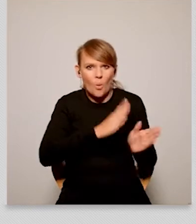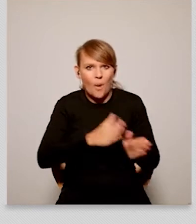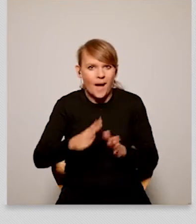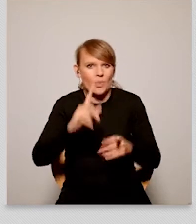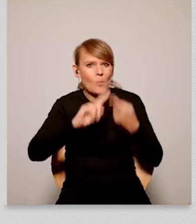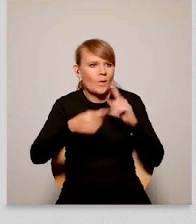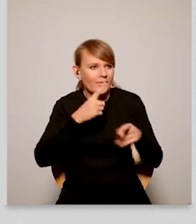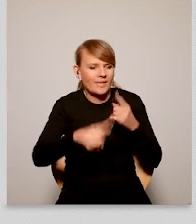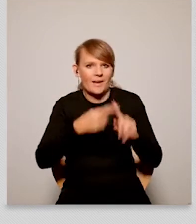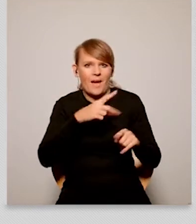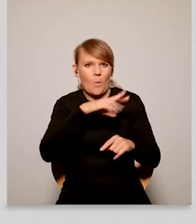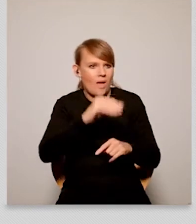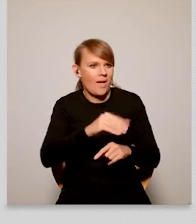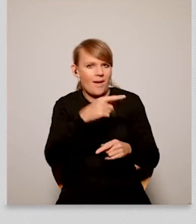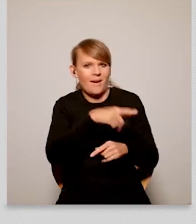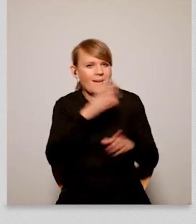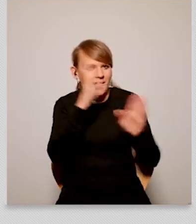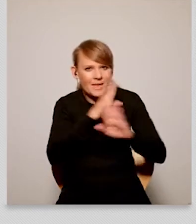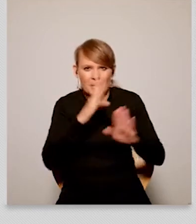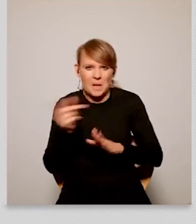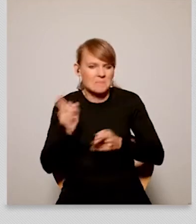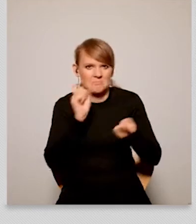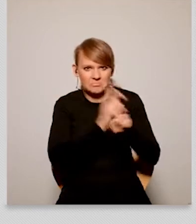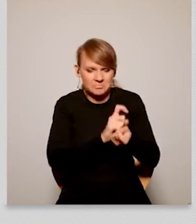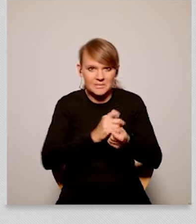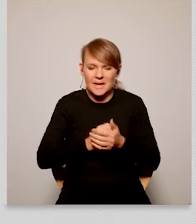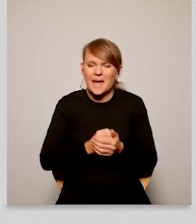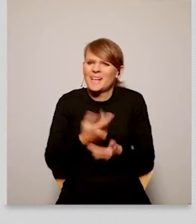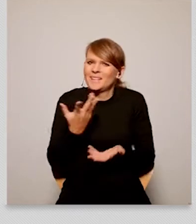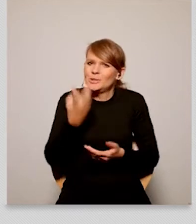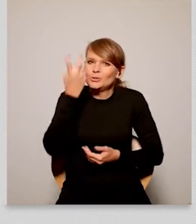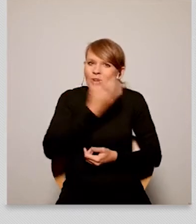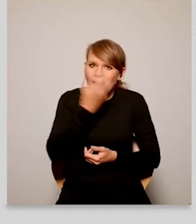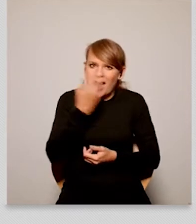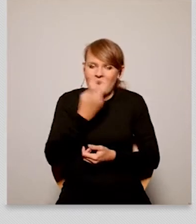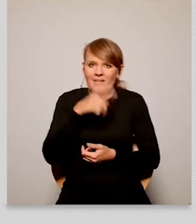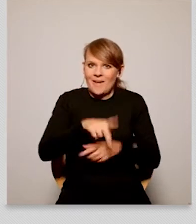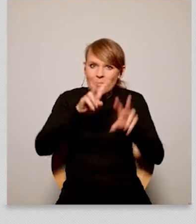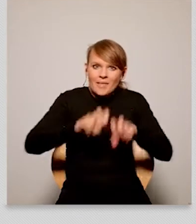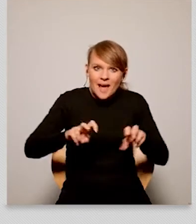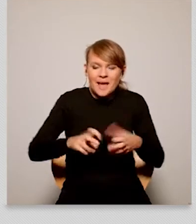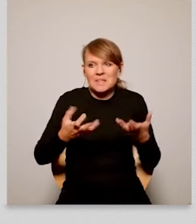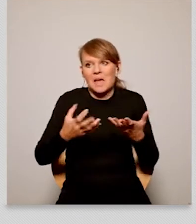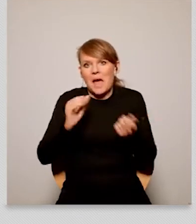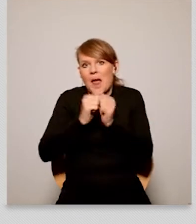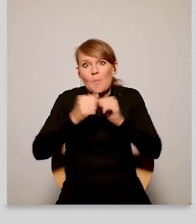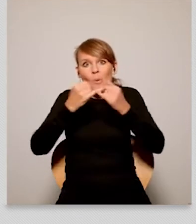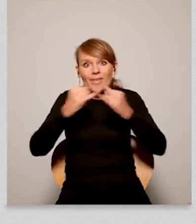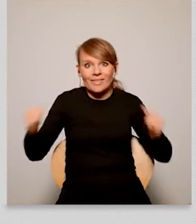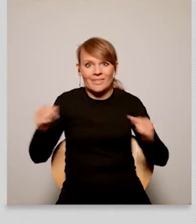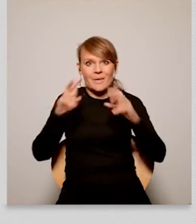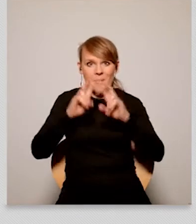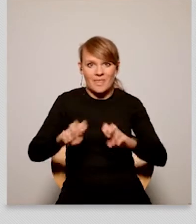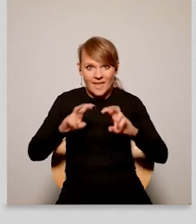Unii Europejskiej. I ciekaw jestem, na ile te badania, czy też inne badania, do których